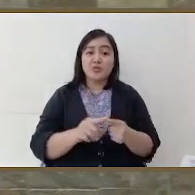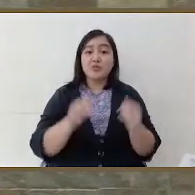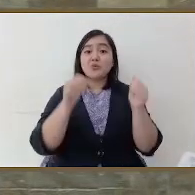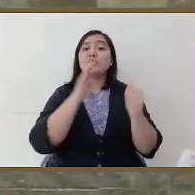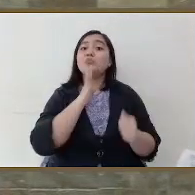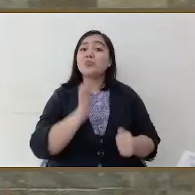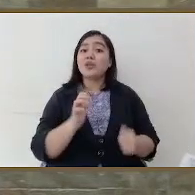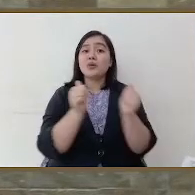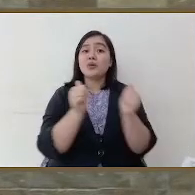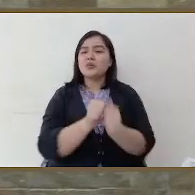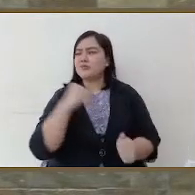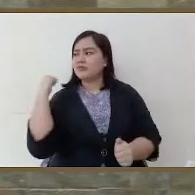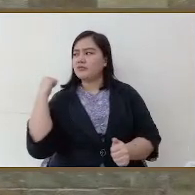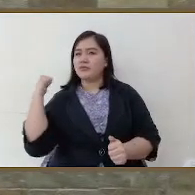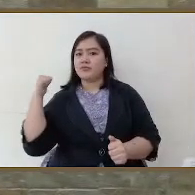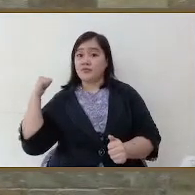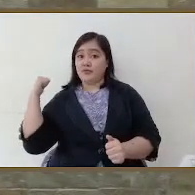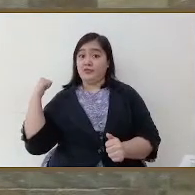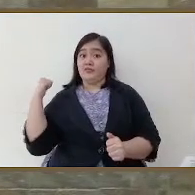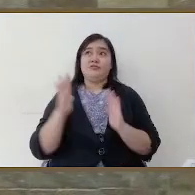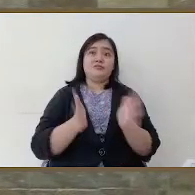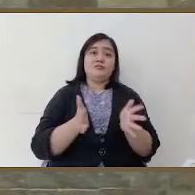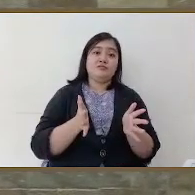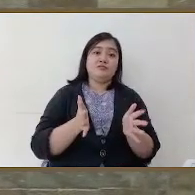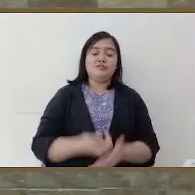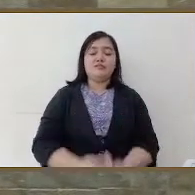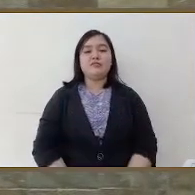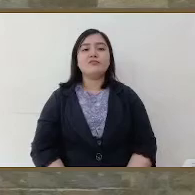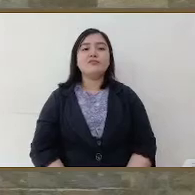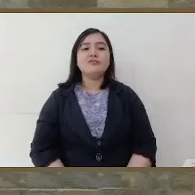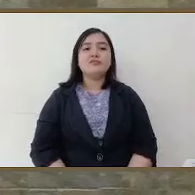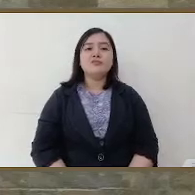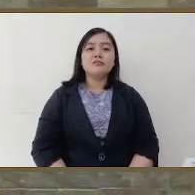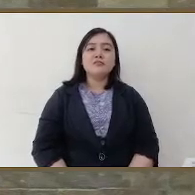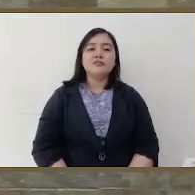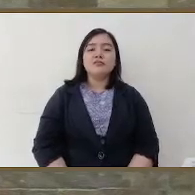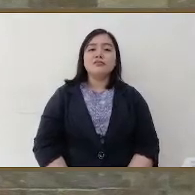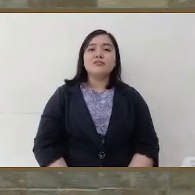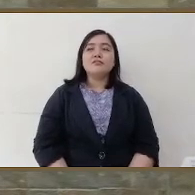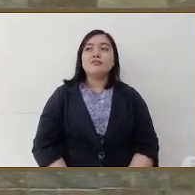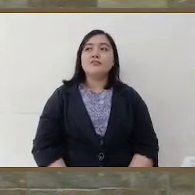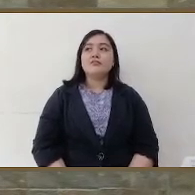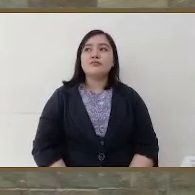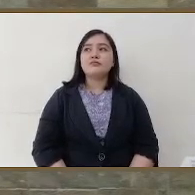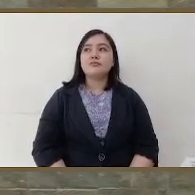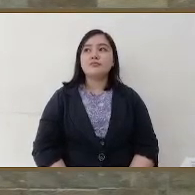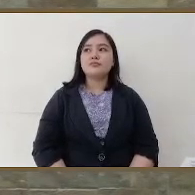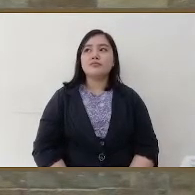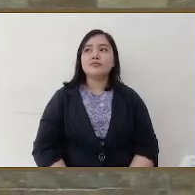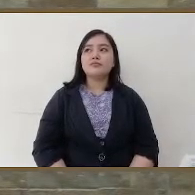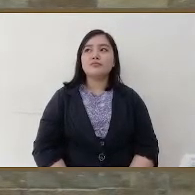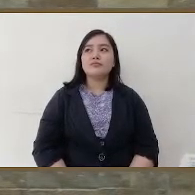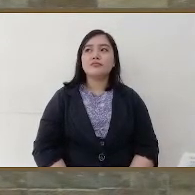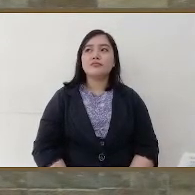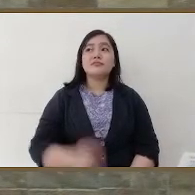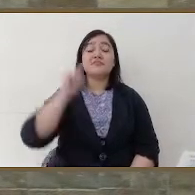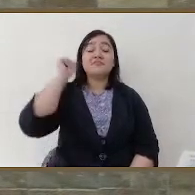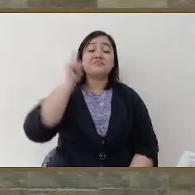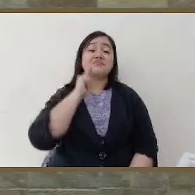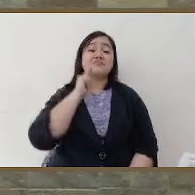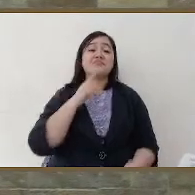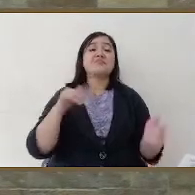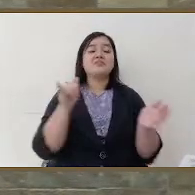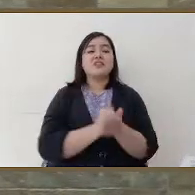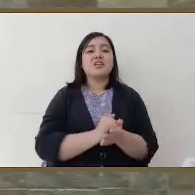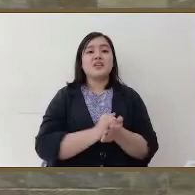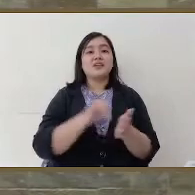Mag-ingat kayo sa mga pusher. Could you imagine ang magpupush sa inyo to get someone or sa isang